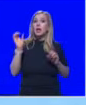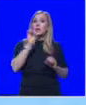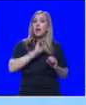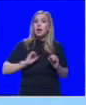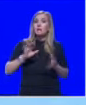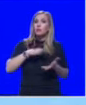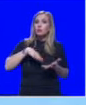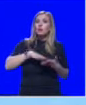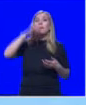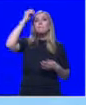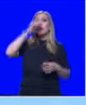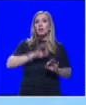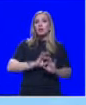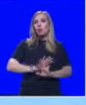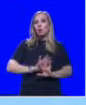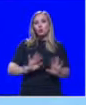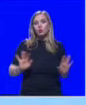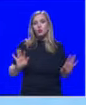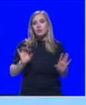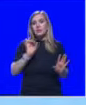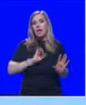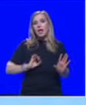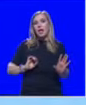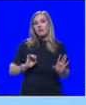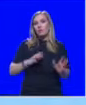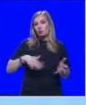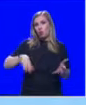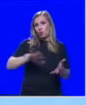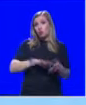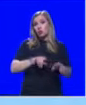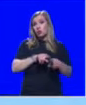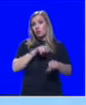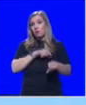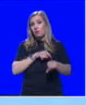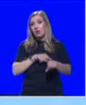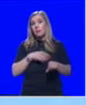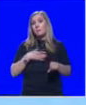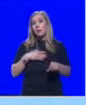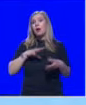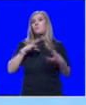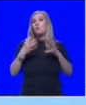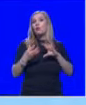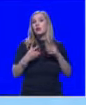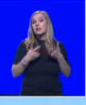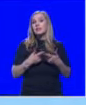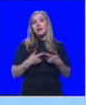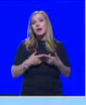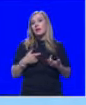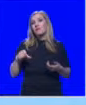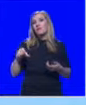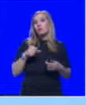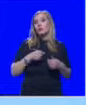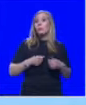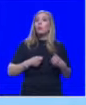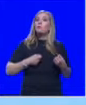еврозоната. България е подготвена за еврозоната, но същевременно се води политика, която води до по-бърз растеж,